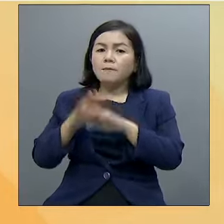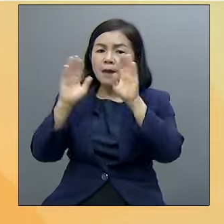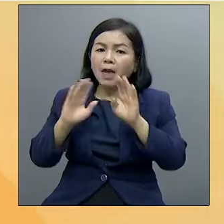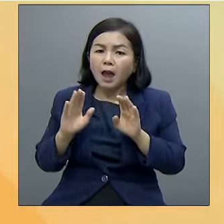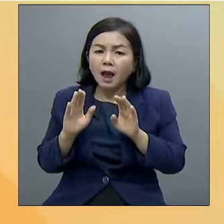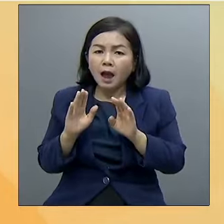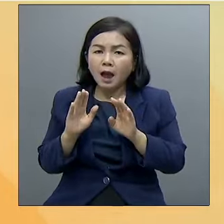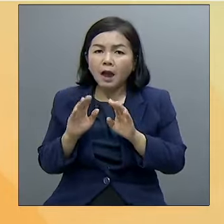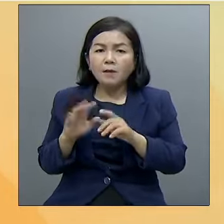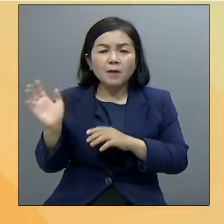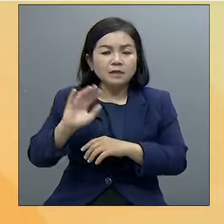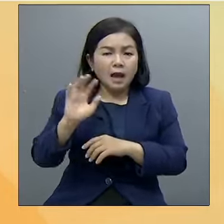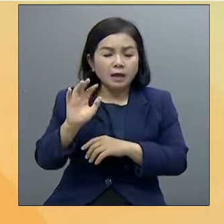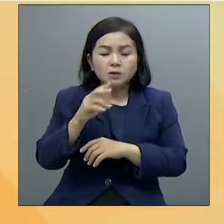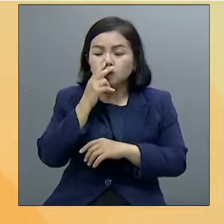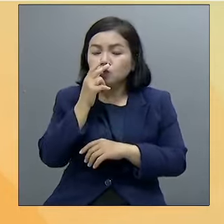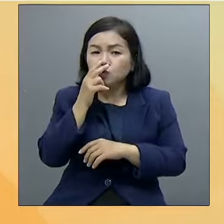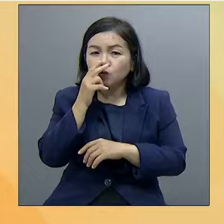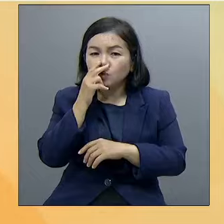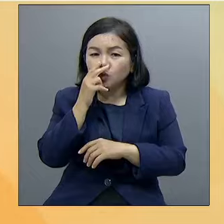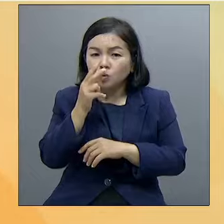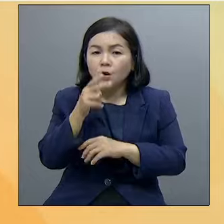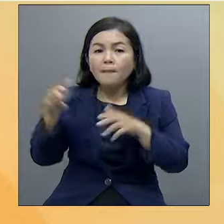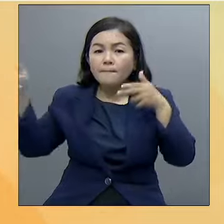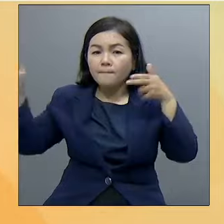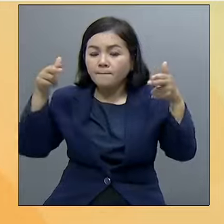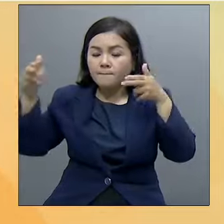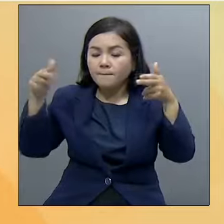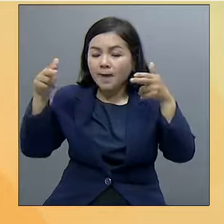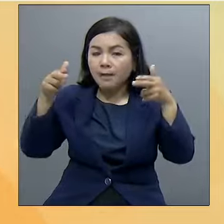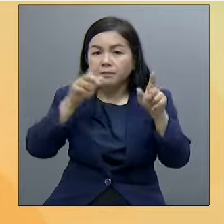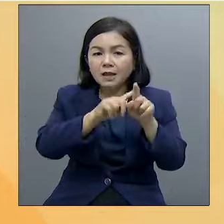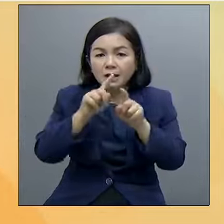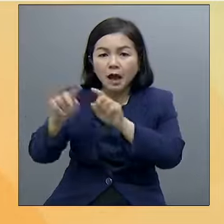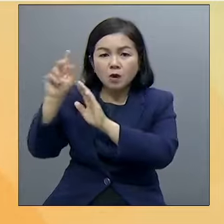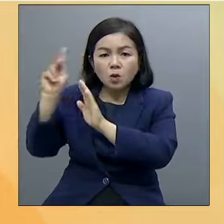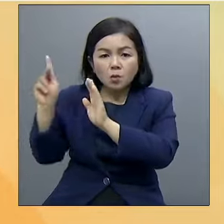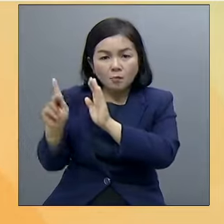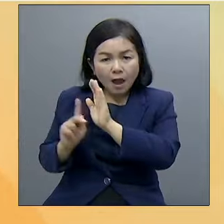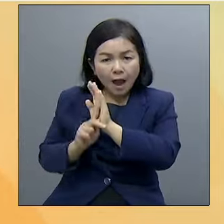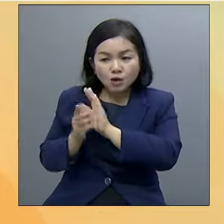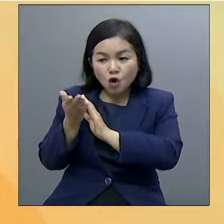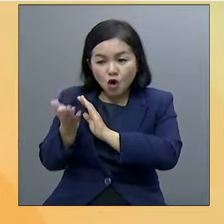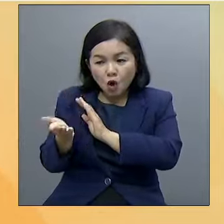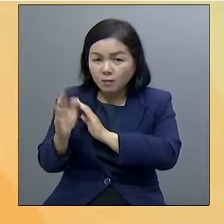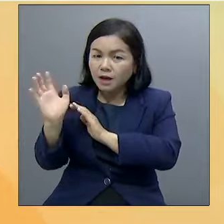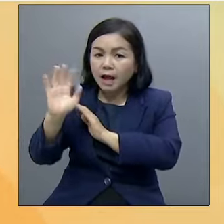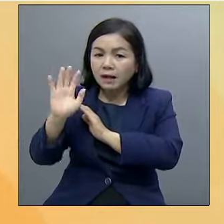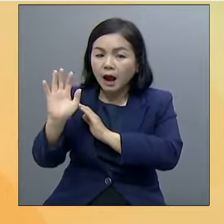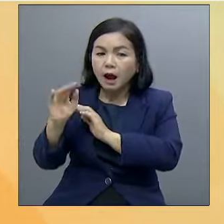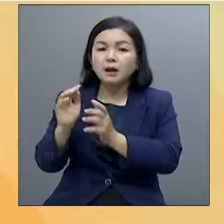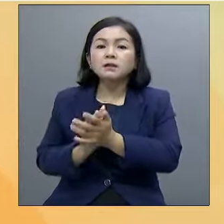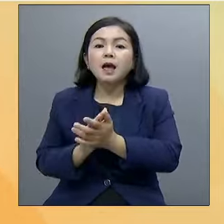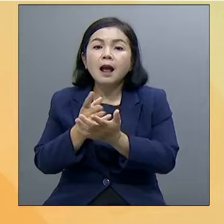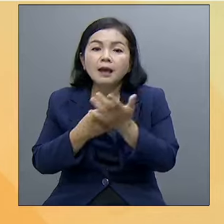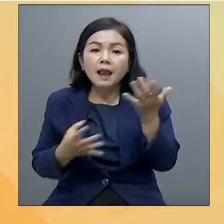อันนี้มันไม่ใช่ต้องบอกก่อนว่าจริงๆการที่เราจะบันทึกภาพใครอะไรต่างๆเนี่ยกฎหมายไม่ได้บอกว่าต้องขอความยินยอมบางทีคุณจะเห็นเลยว่าอะไรน